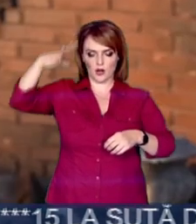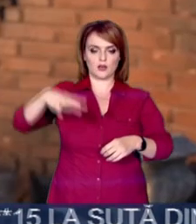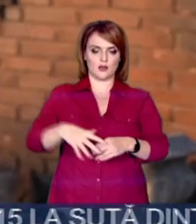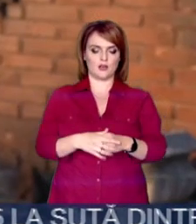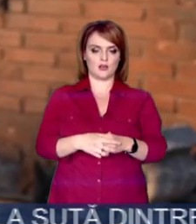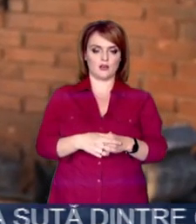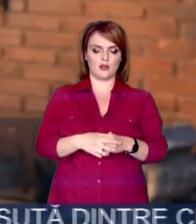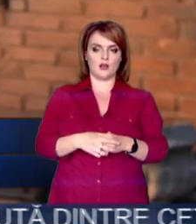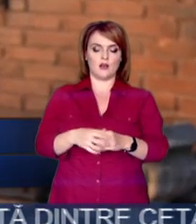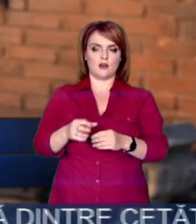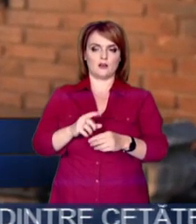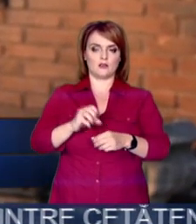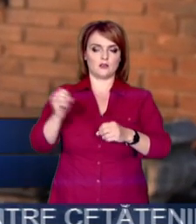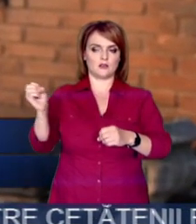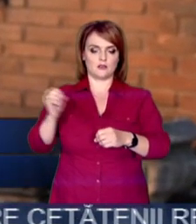lor.